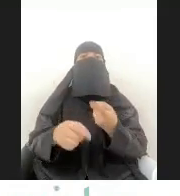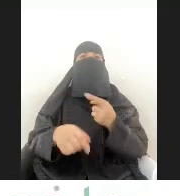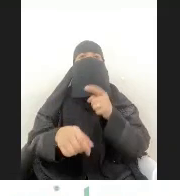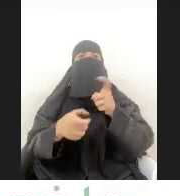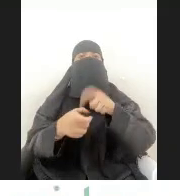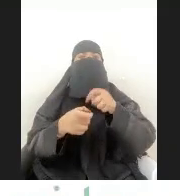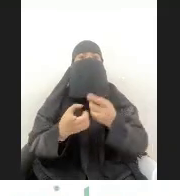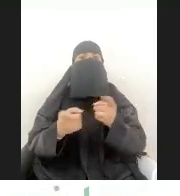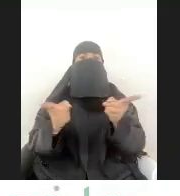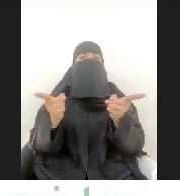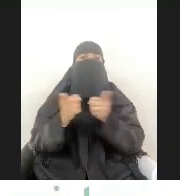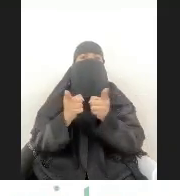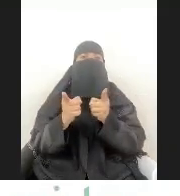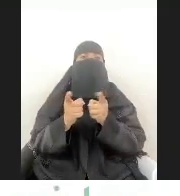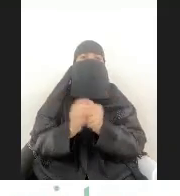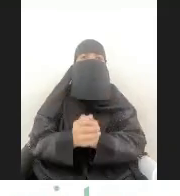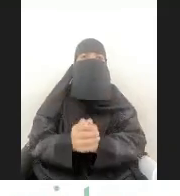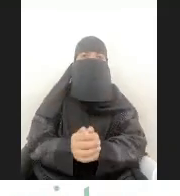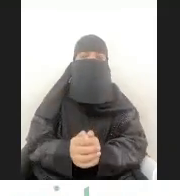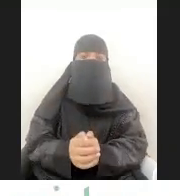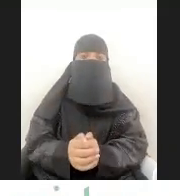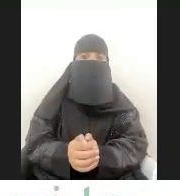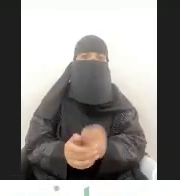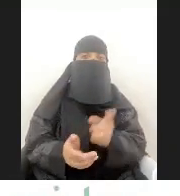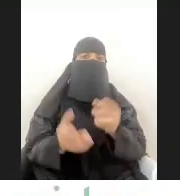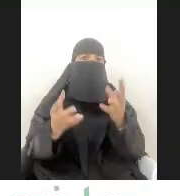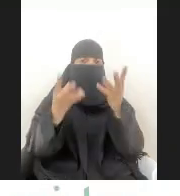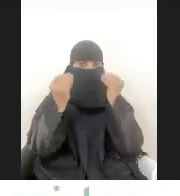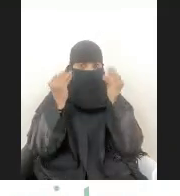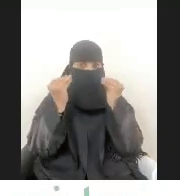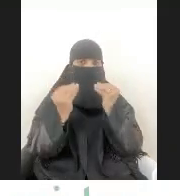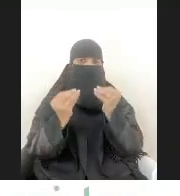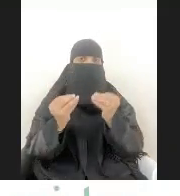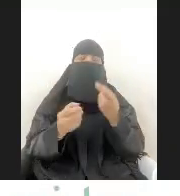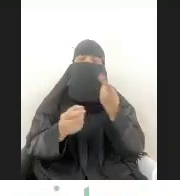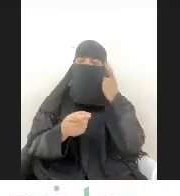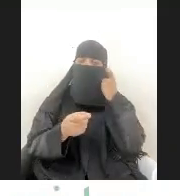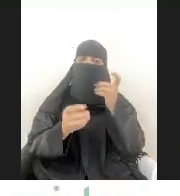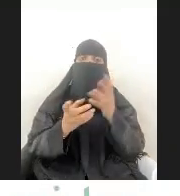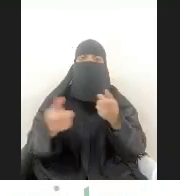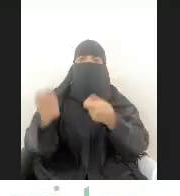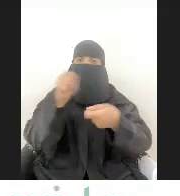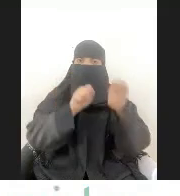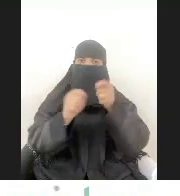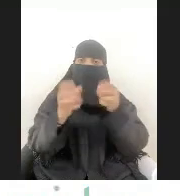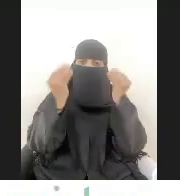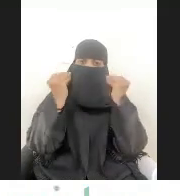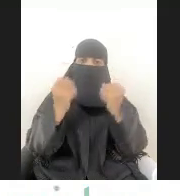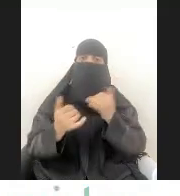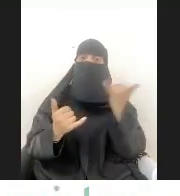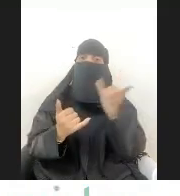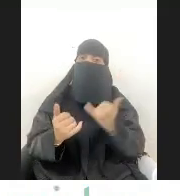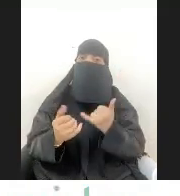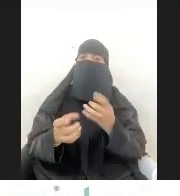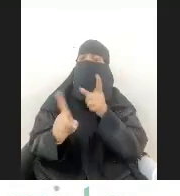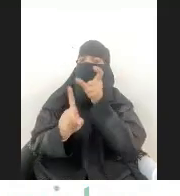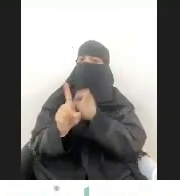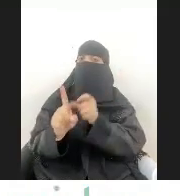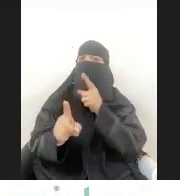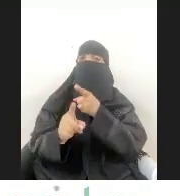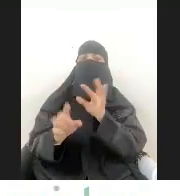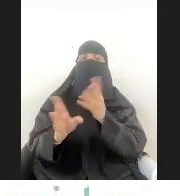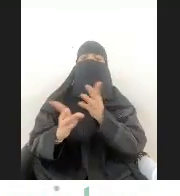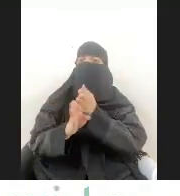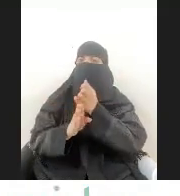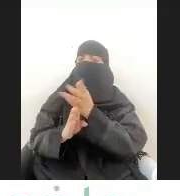الثانية. تطرق المتحدثون إلى تعريف مفهوم التصميم التعليمي وأهميته للمعلمين بغض النظر عن تخصصهم ومدى تأثير